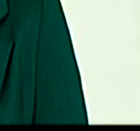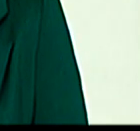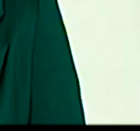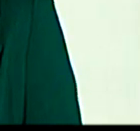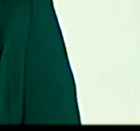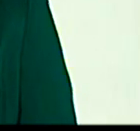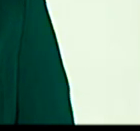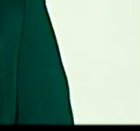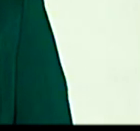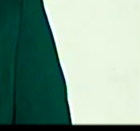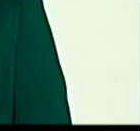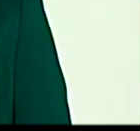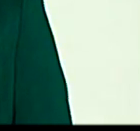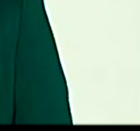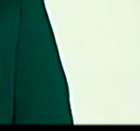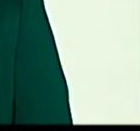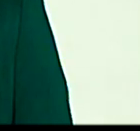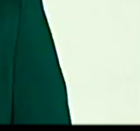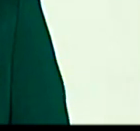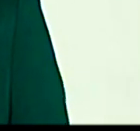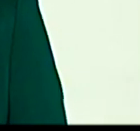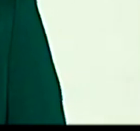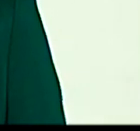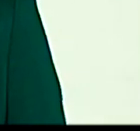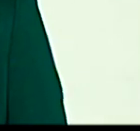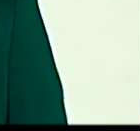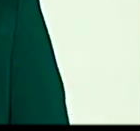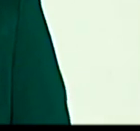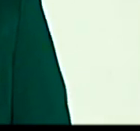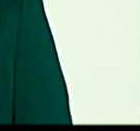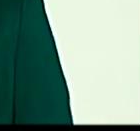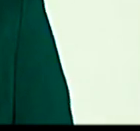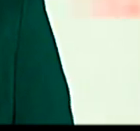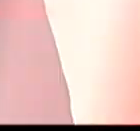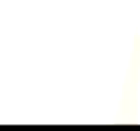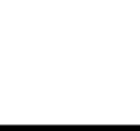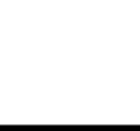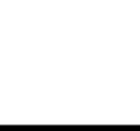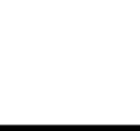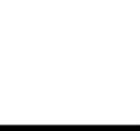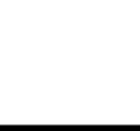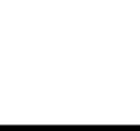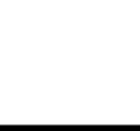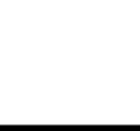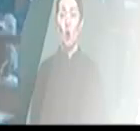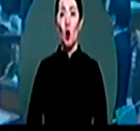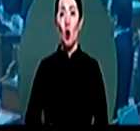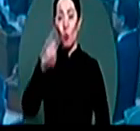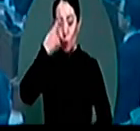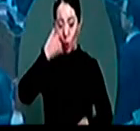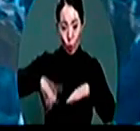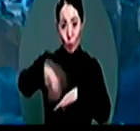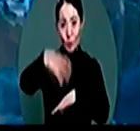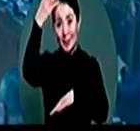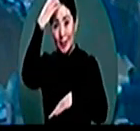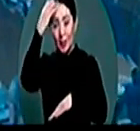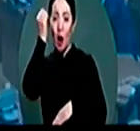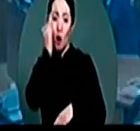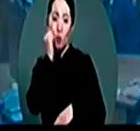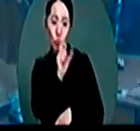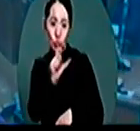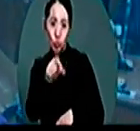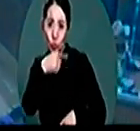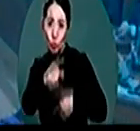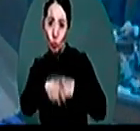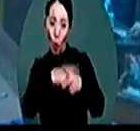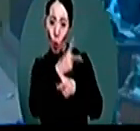мөрийн хөтөлбөртөө насны хэшгийг үргэлжлүүлж, тэтгэврийн шинжилгээ хийх тухай тусгасан юм а. Монгол Улсын Засгийн газар ахмад насны